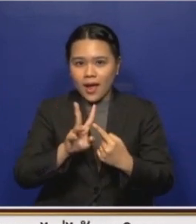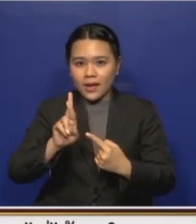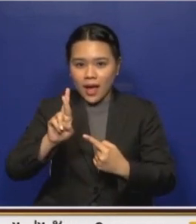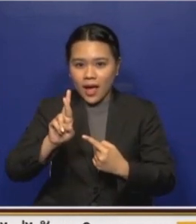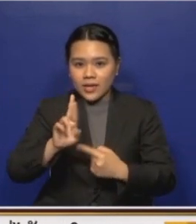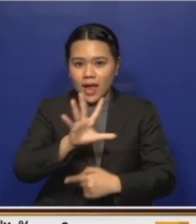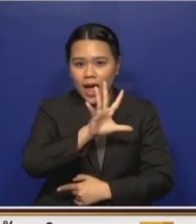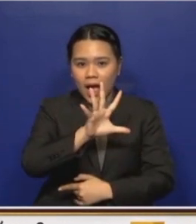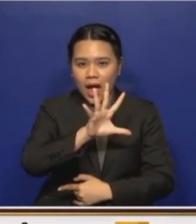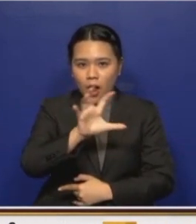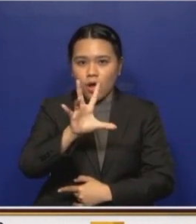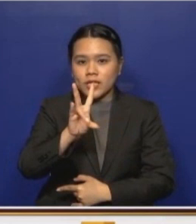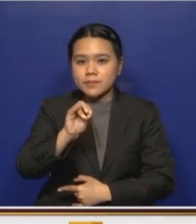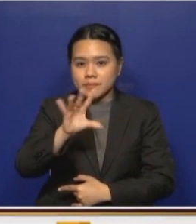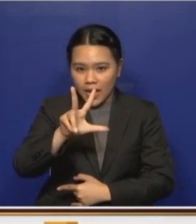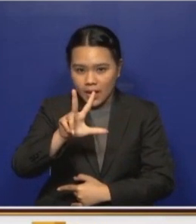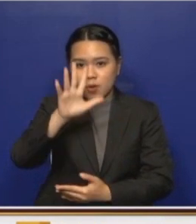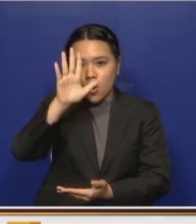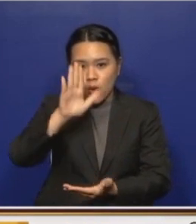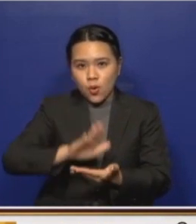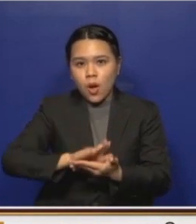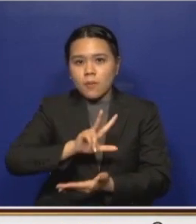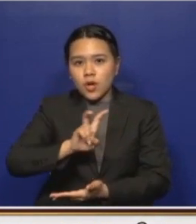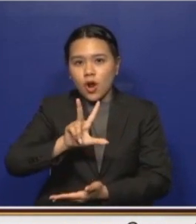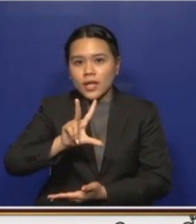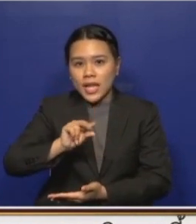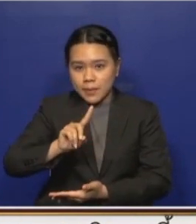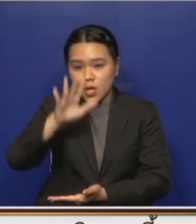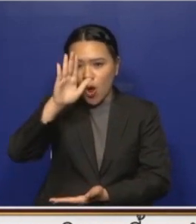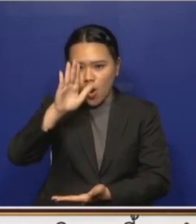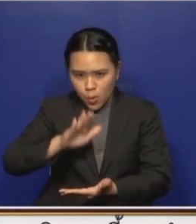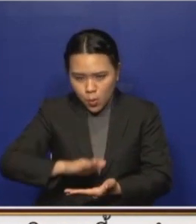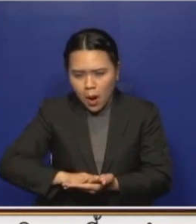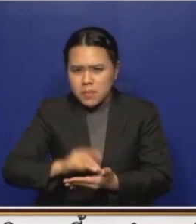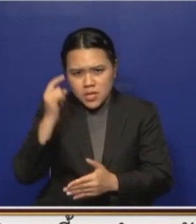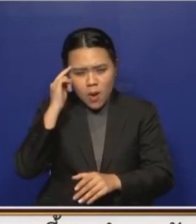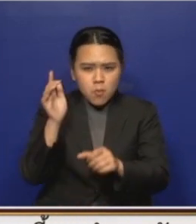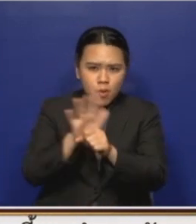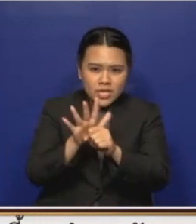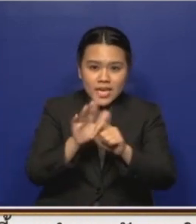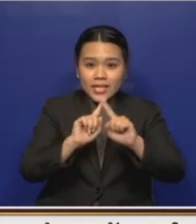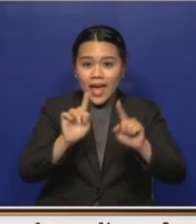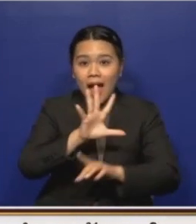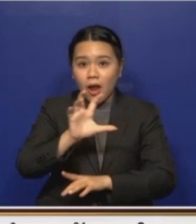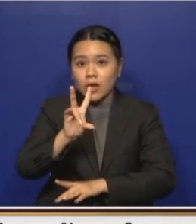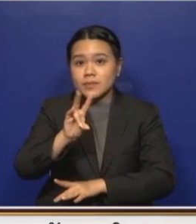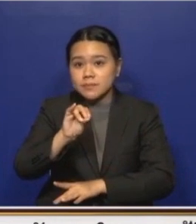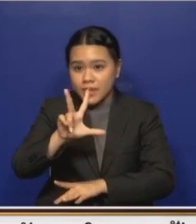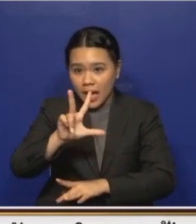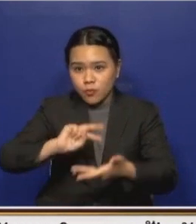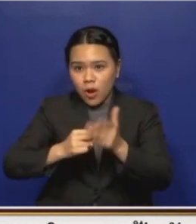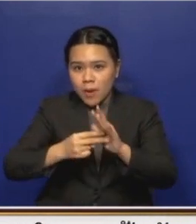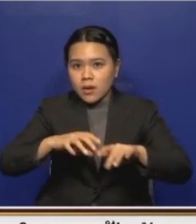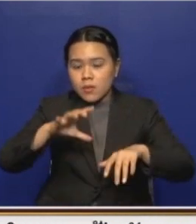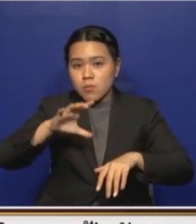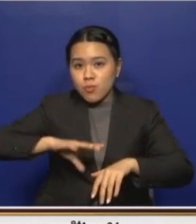ษนะใน573รายการอาจจะหมายรวมถึงบริษัทเป็นพันๆบริษัทนะ231